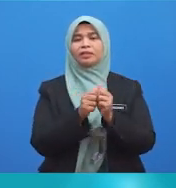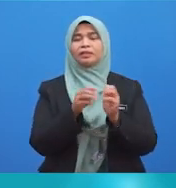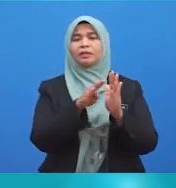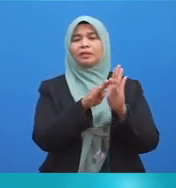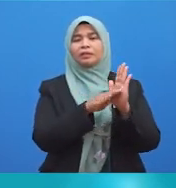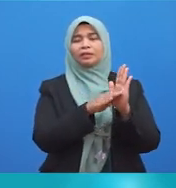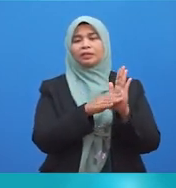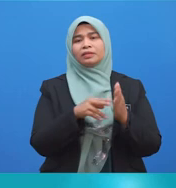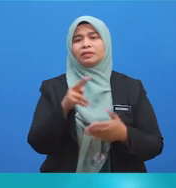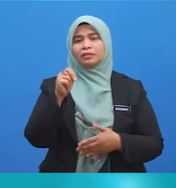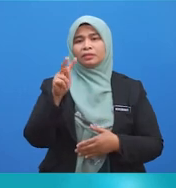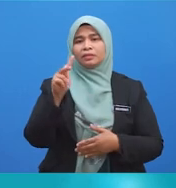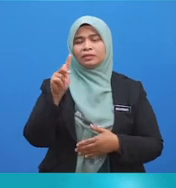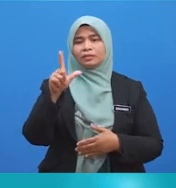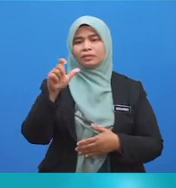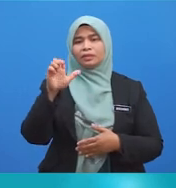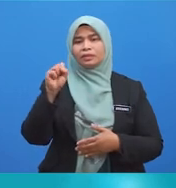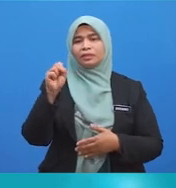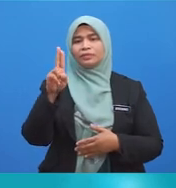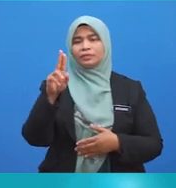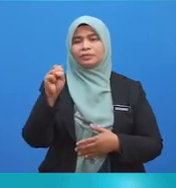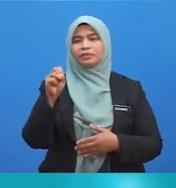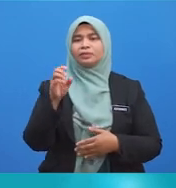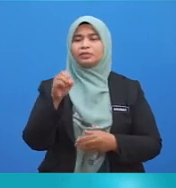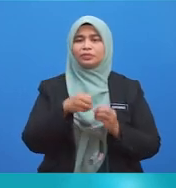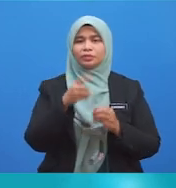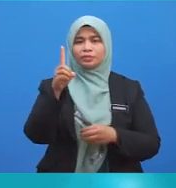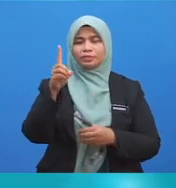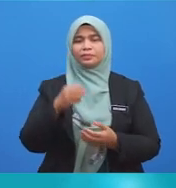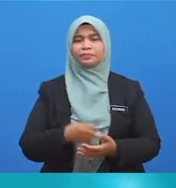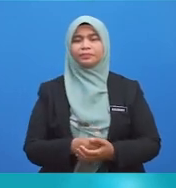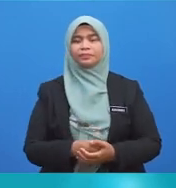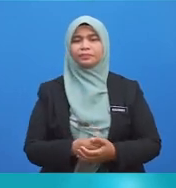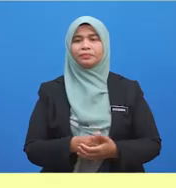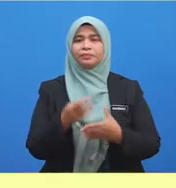pembahagian nukleus pertama, iaitu meiosis 1.